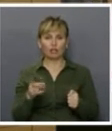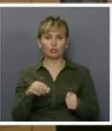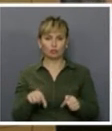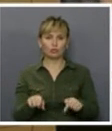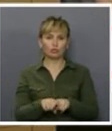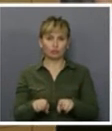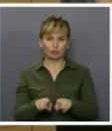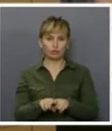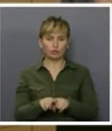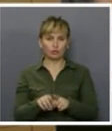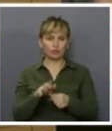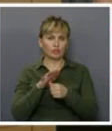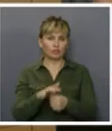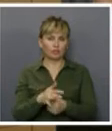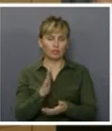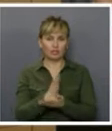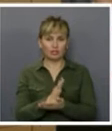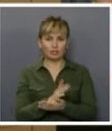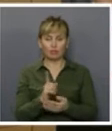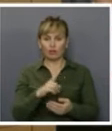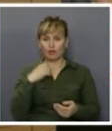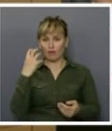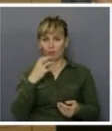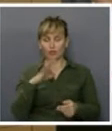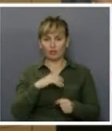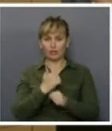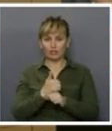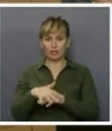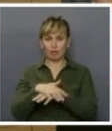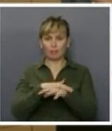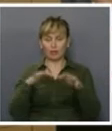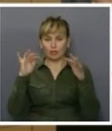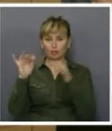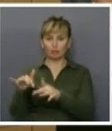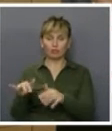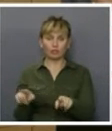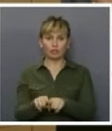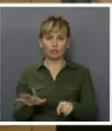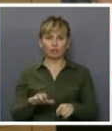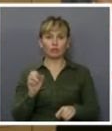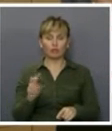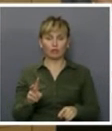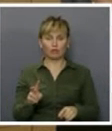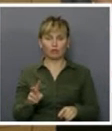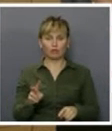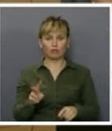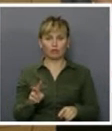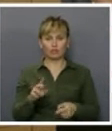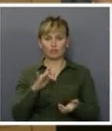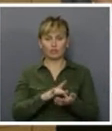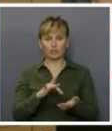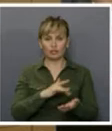какая-то некая дискриминация, на мой взгляд, потому что в Апорте в основном поток не такой же как бы большой, как в